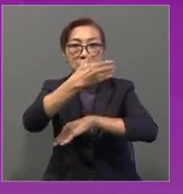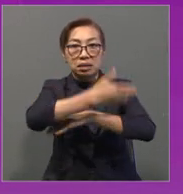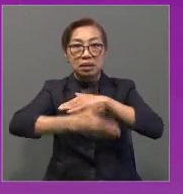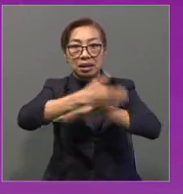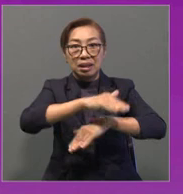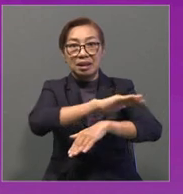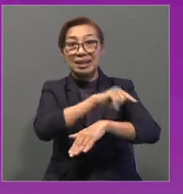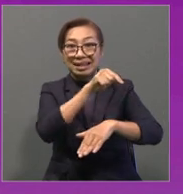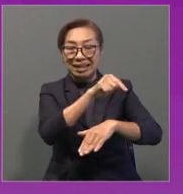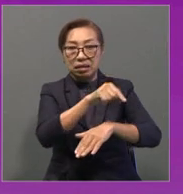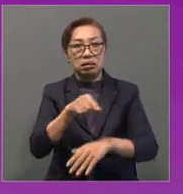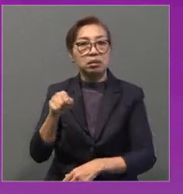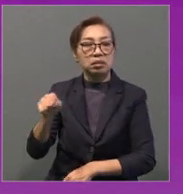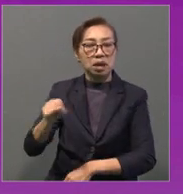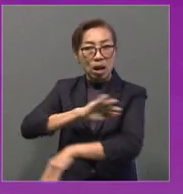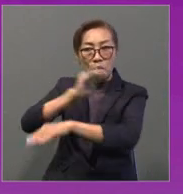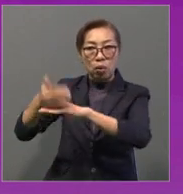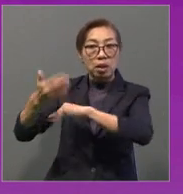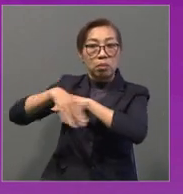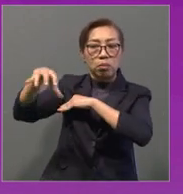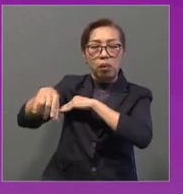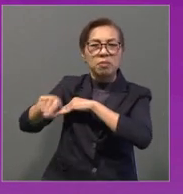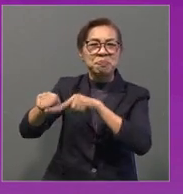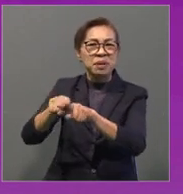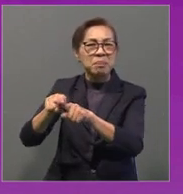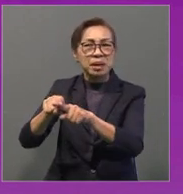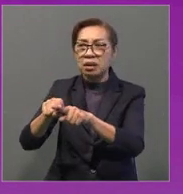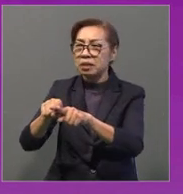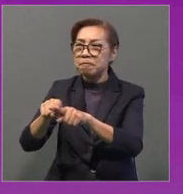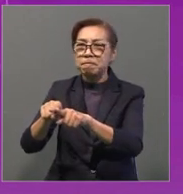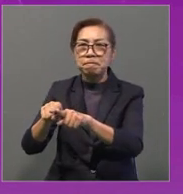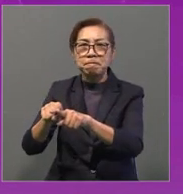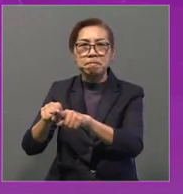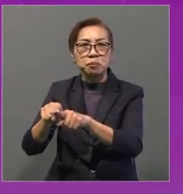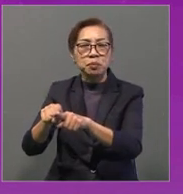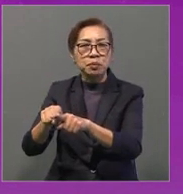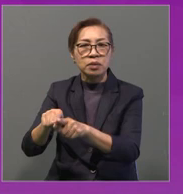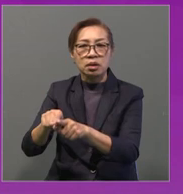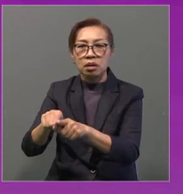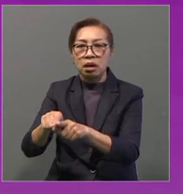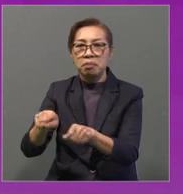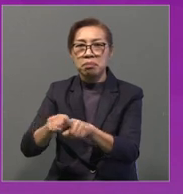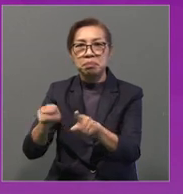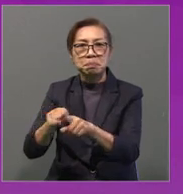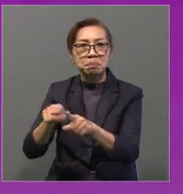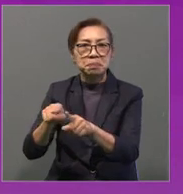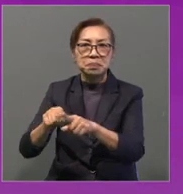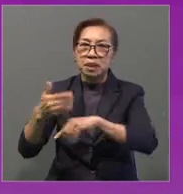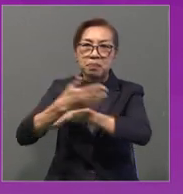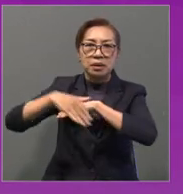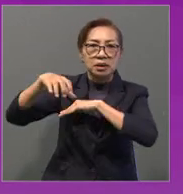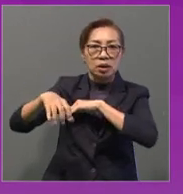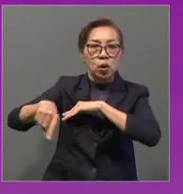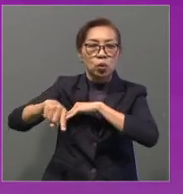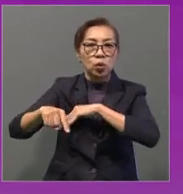สถานีหัวลำโพงเนี่ยทราบมาว่าก็จะใช้ในส่วนของเป็นสถานีที่จะคือ